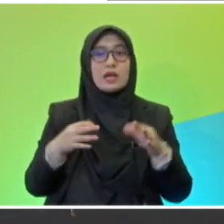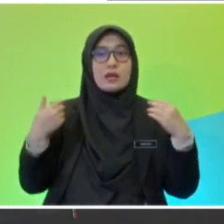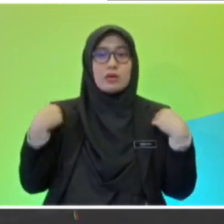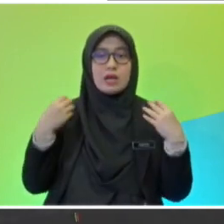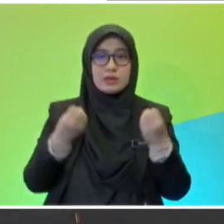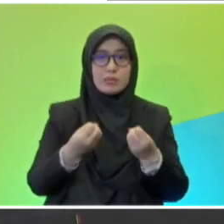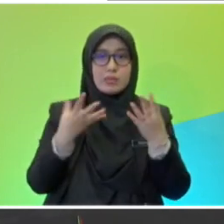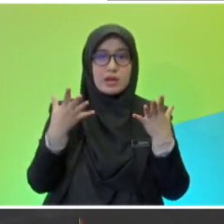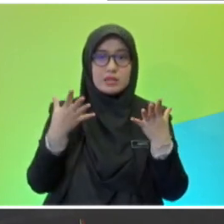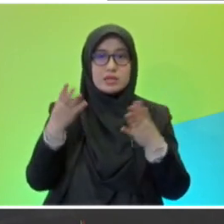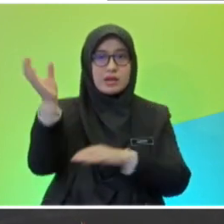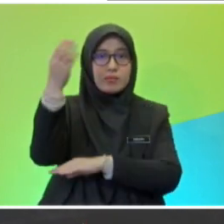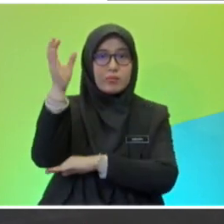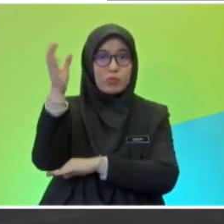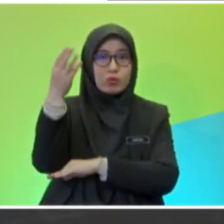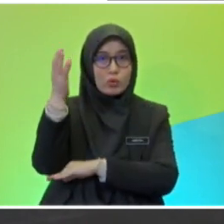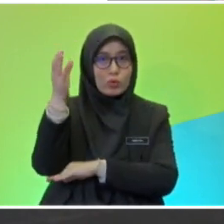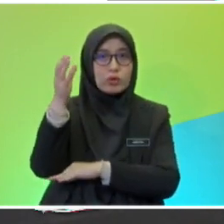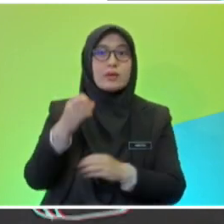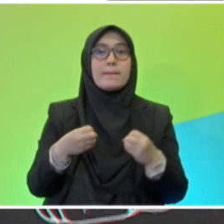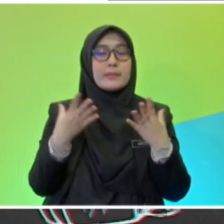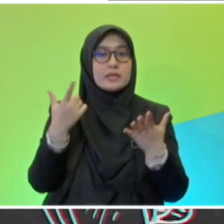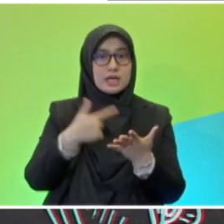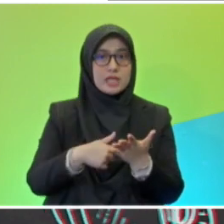pokok Pinang begini juga